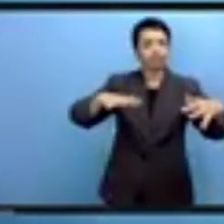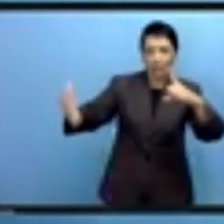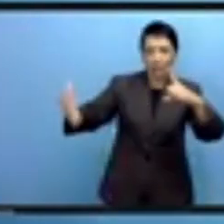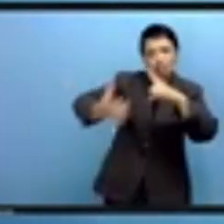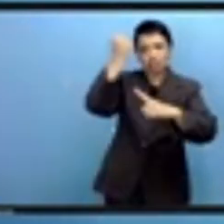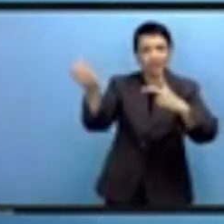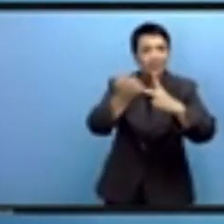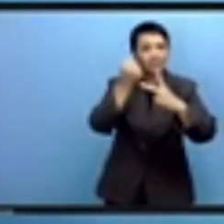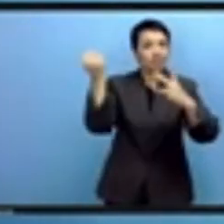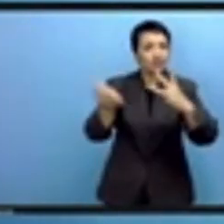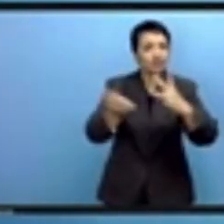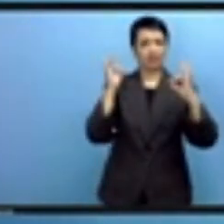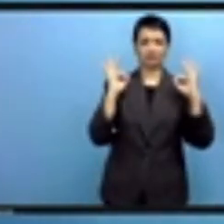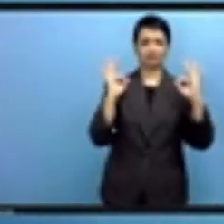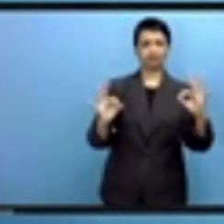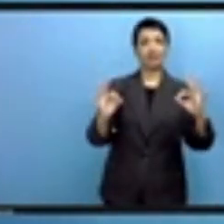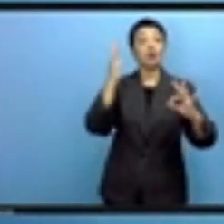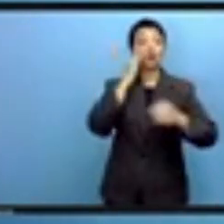议，